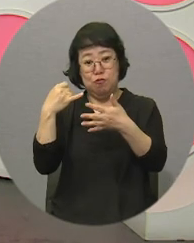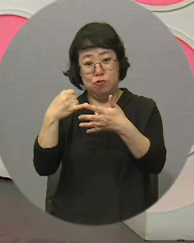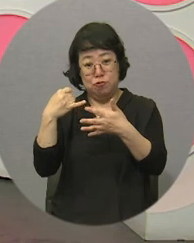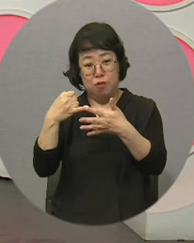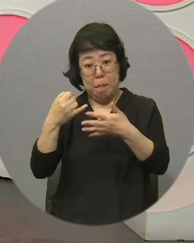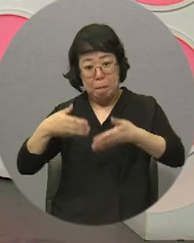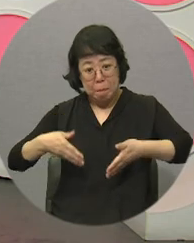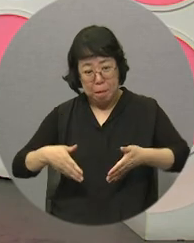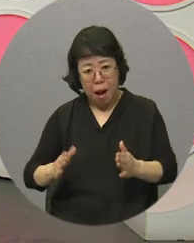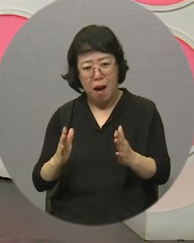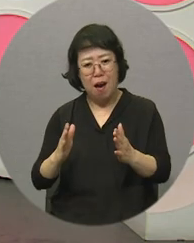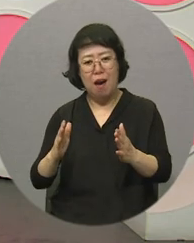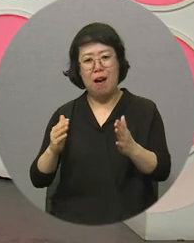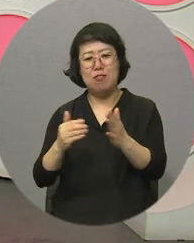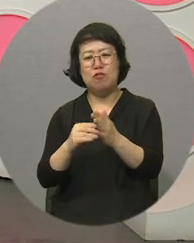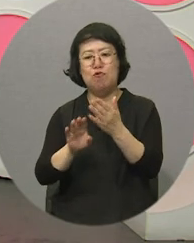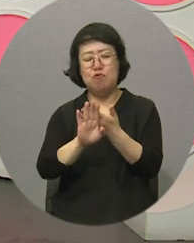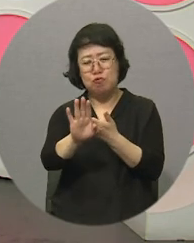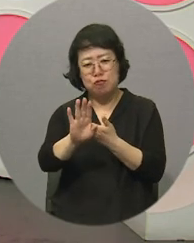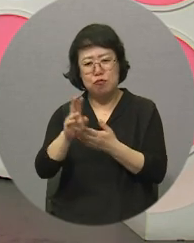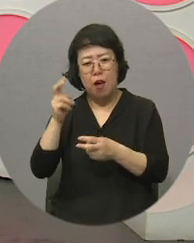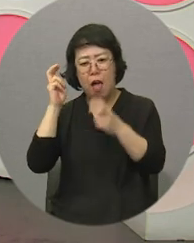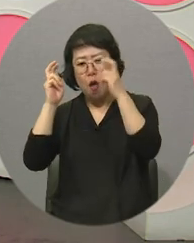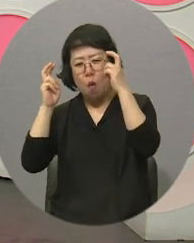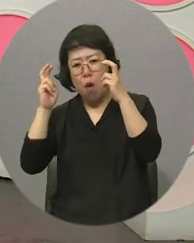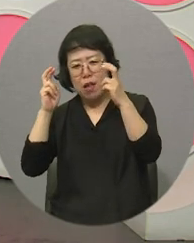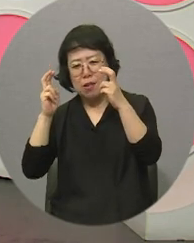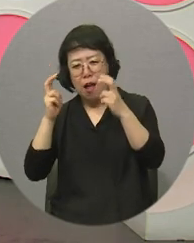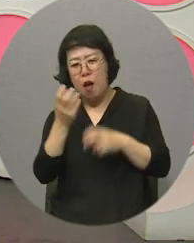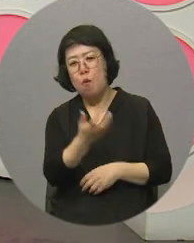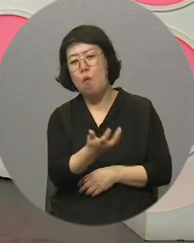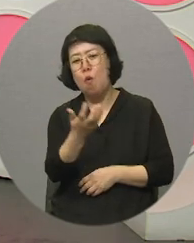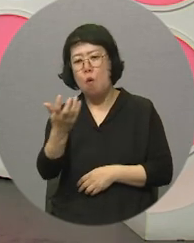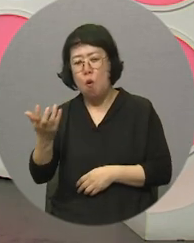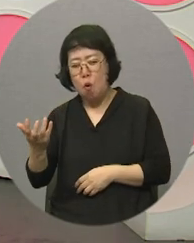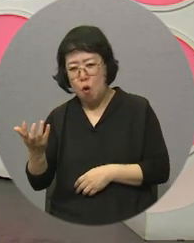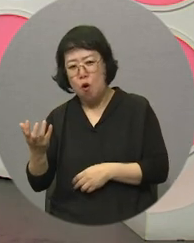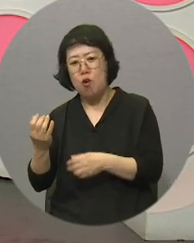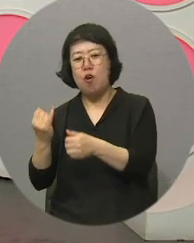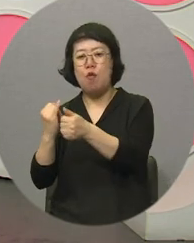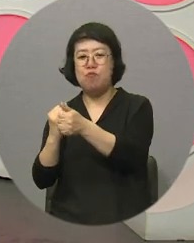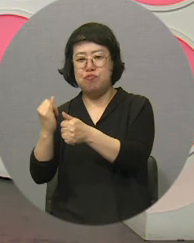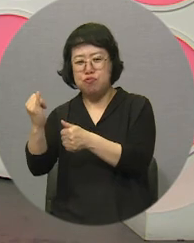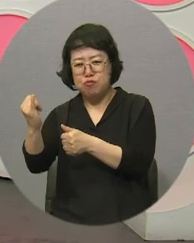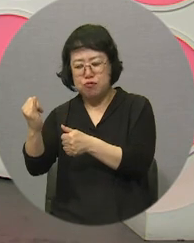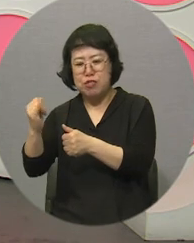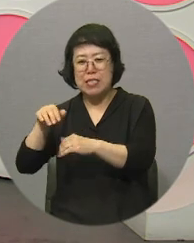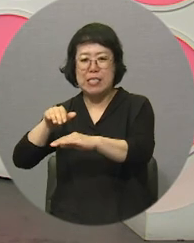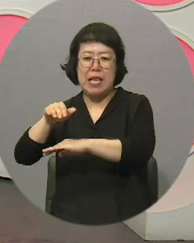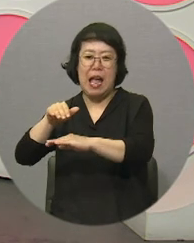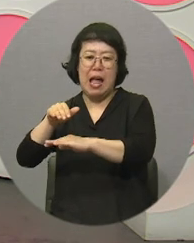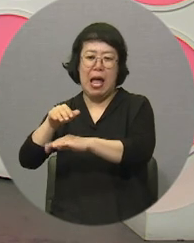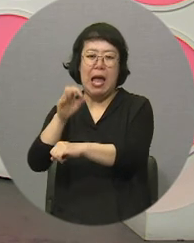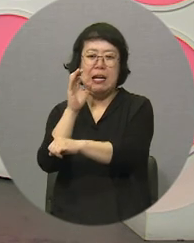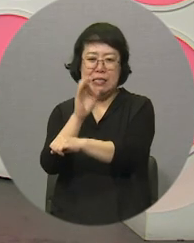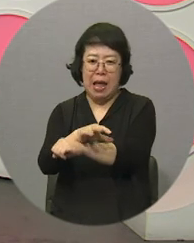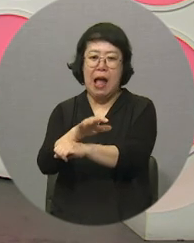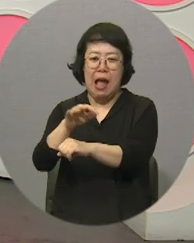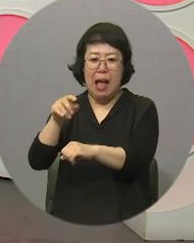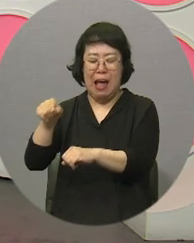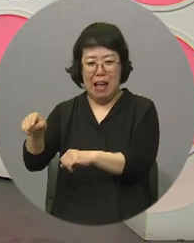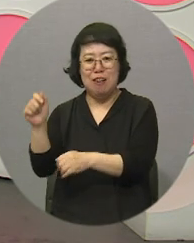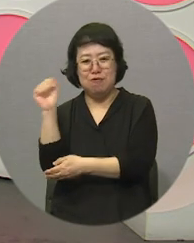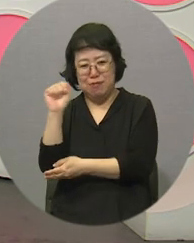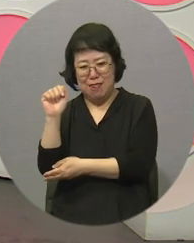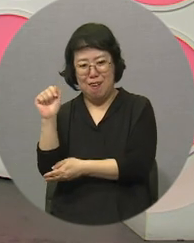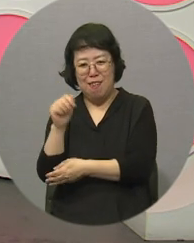태어나고 아내도 직장을 옮겨 정말 큰 마음 먹고 차를 구매했는데요. 제가